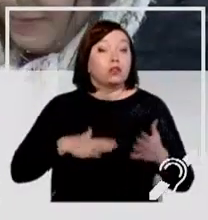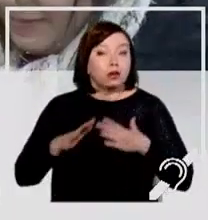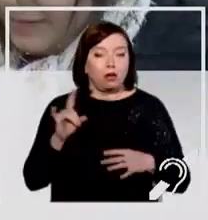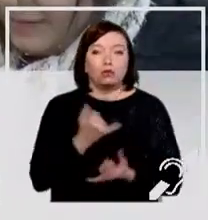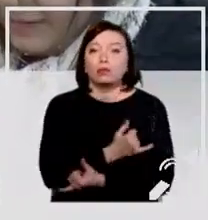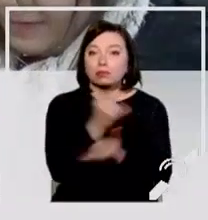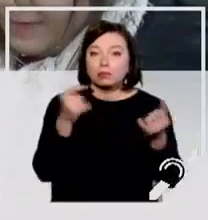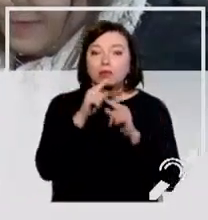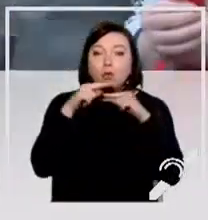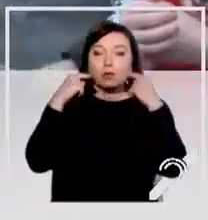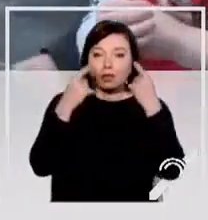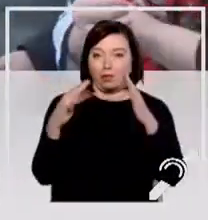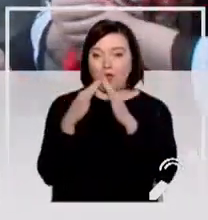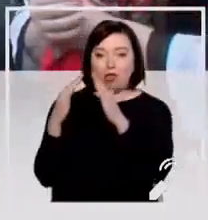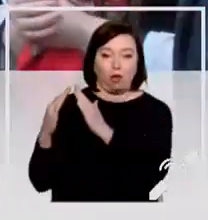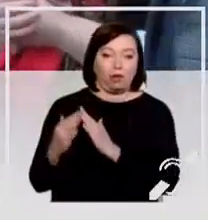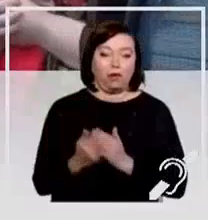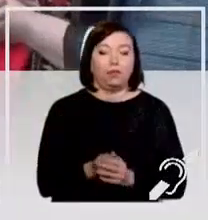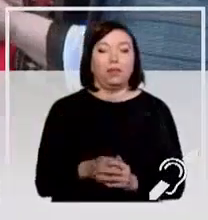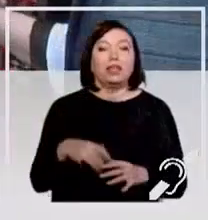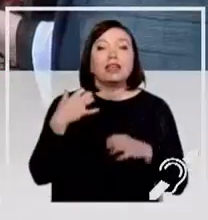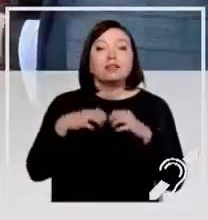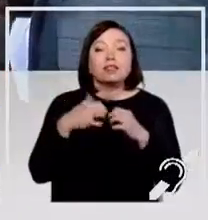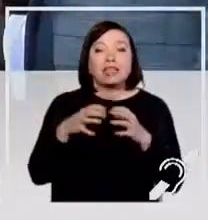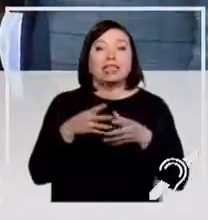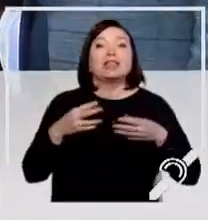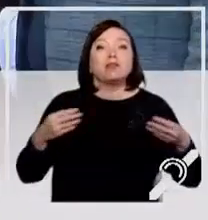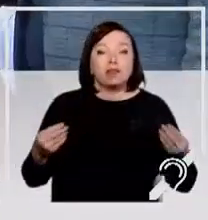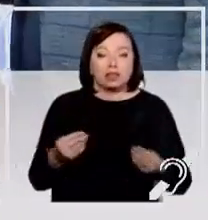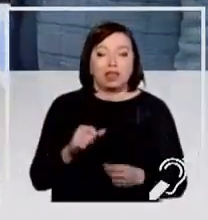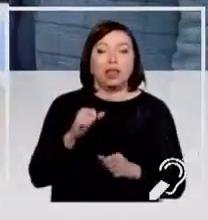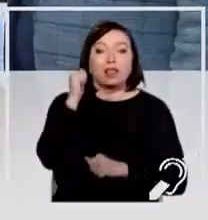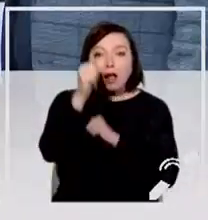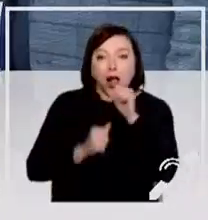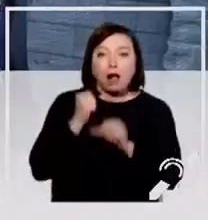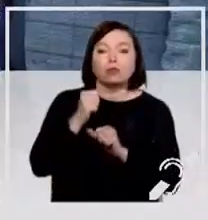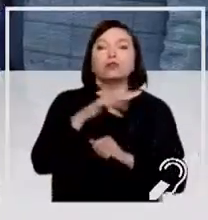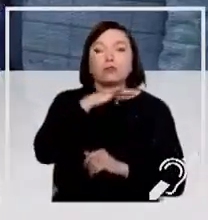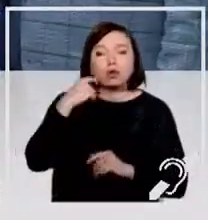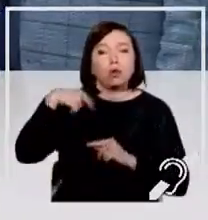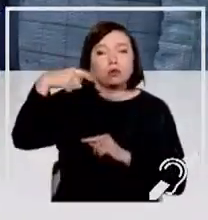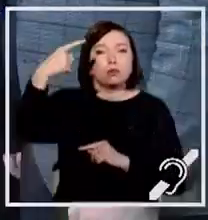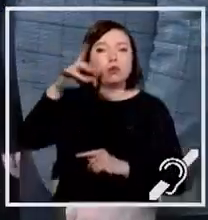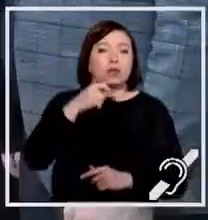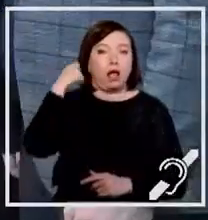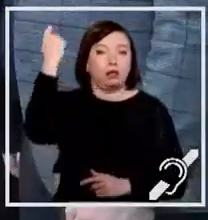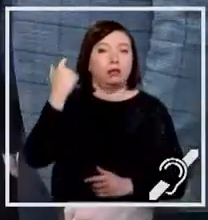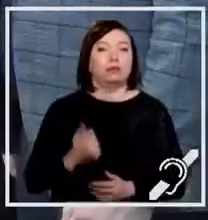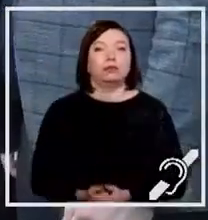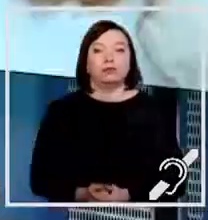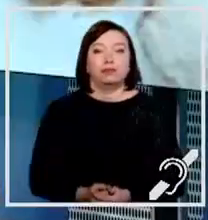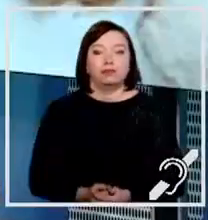zâmbete în casa oamenilor la mijlocul Primăverii la anul și la mulți mulți